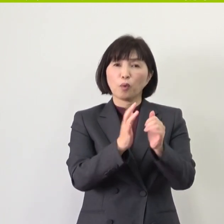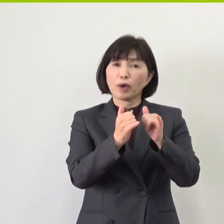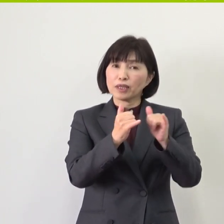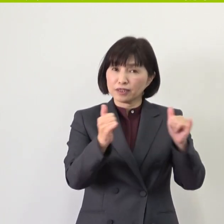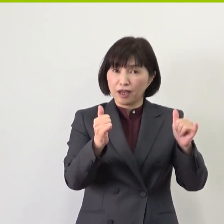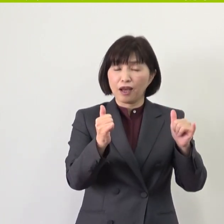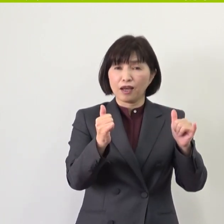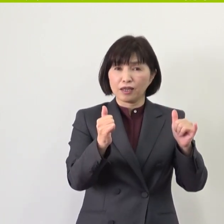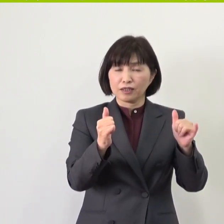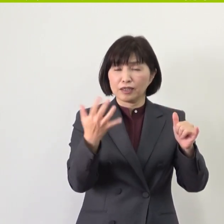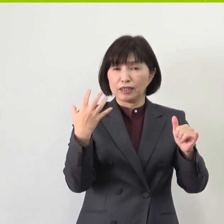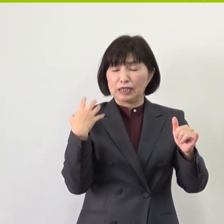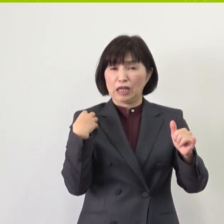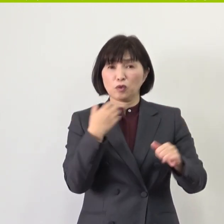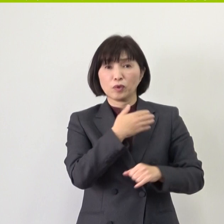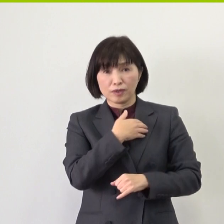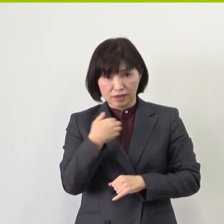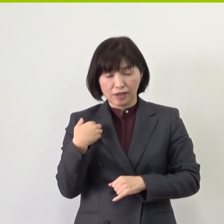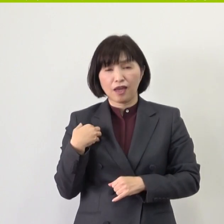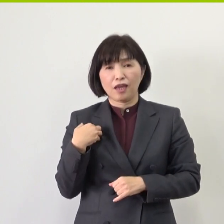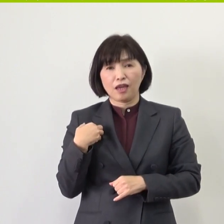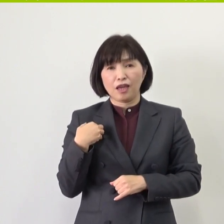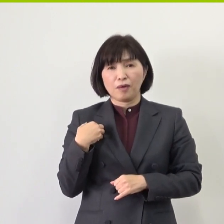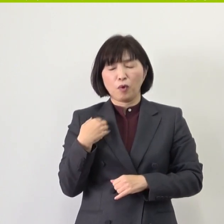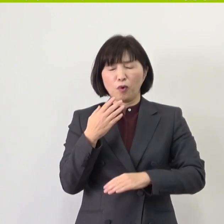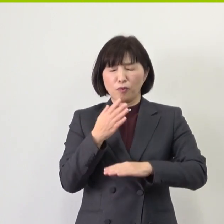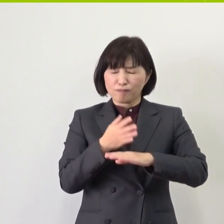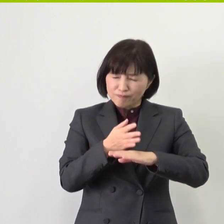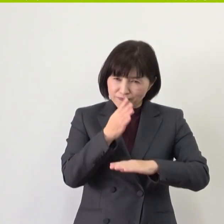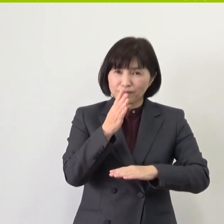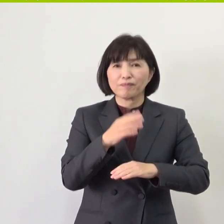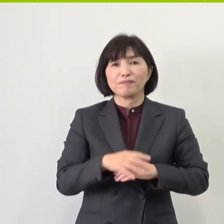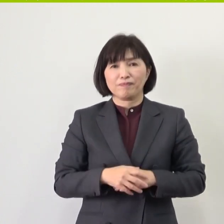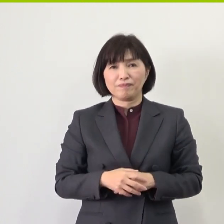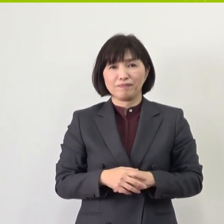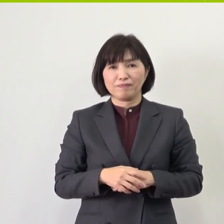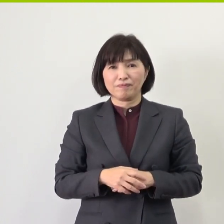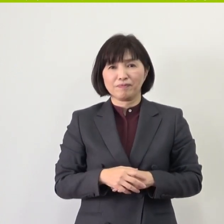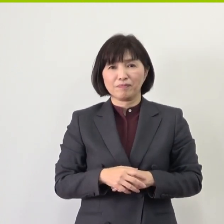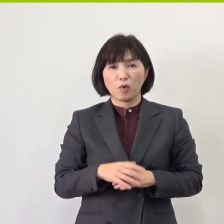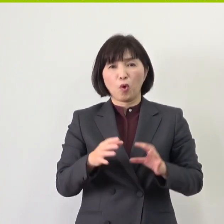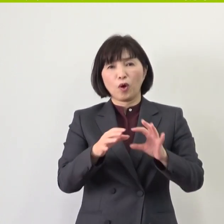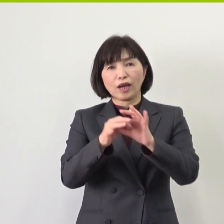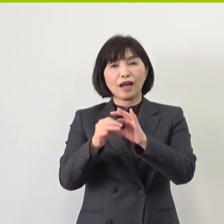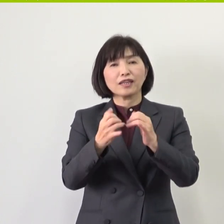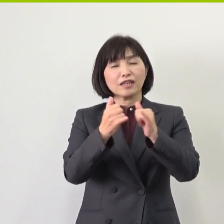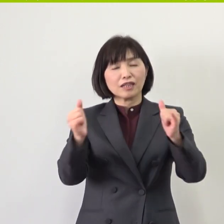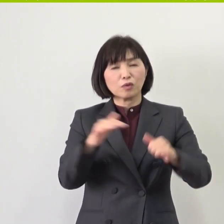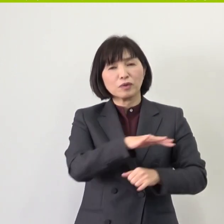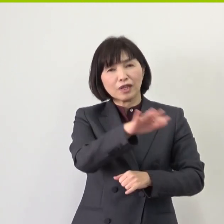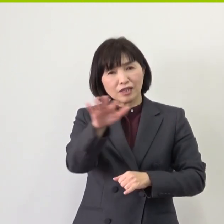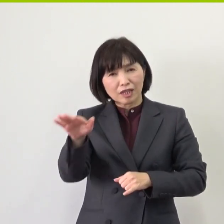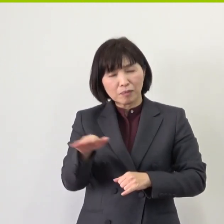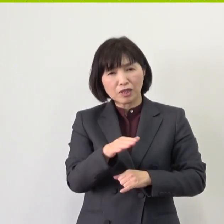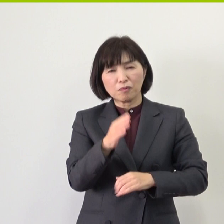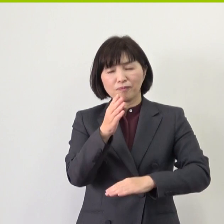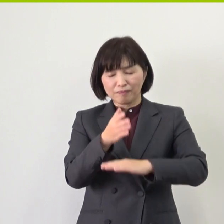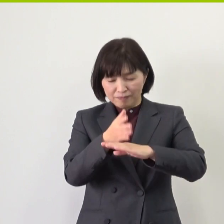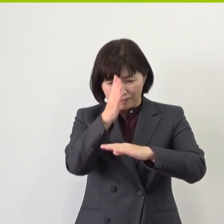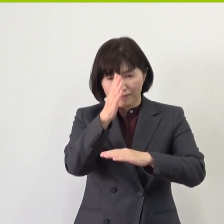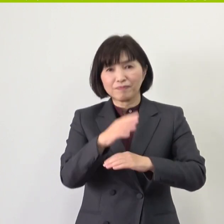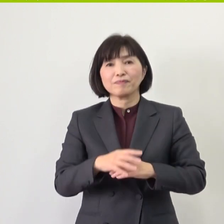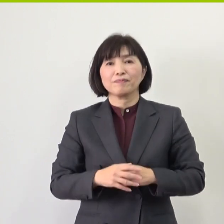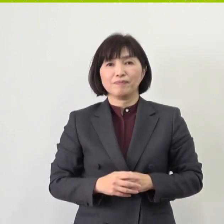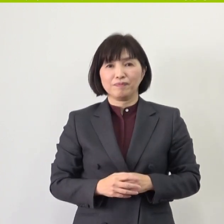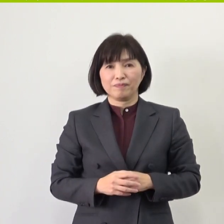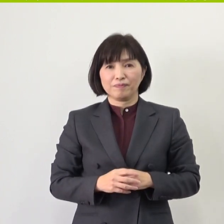アドバイザーに就任させていただきまして本当にありがとうございます。改めまして関係者の皆様に、御礼を